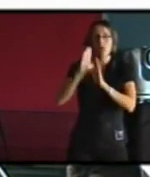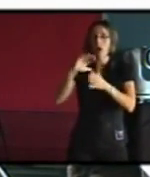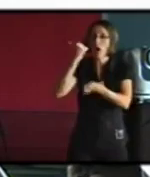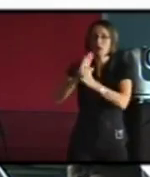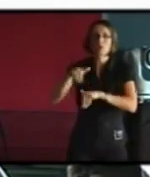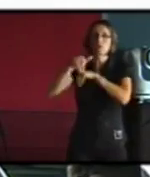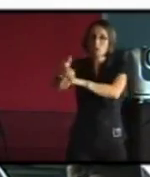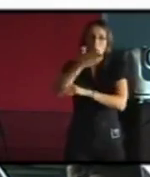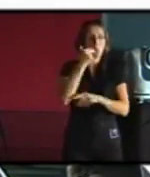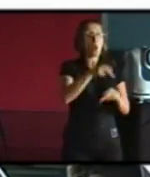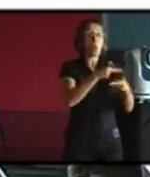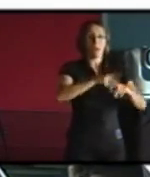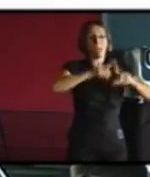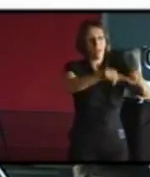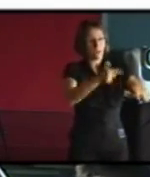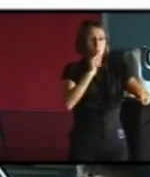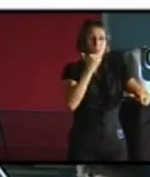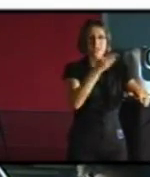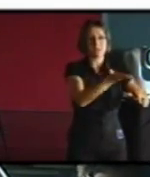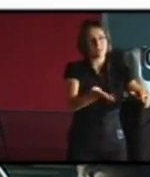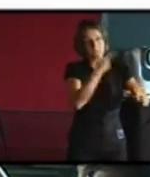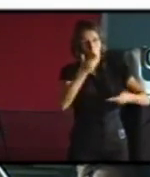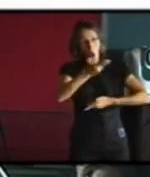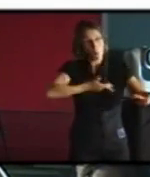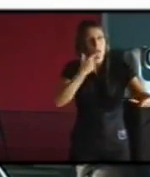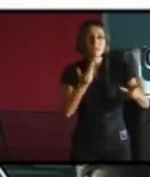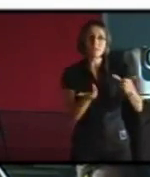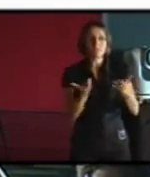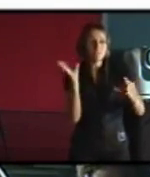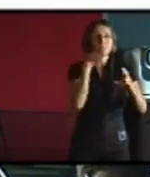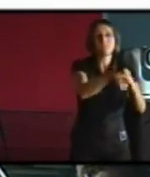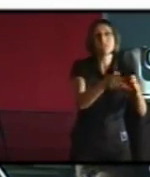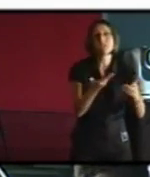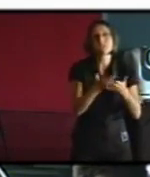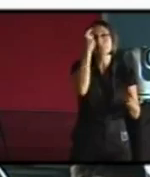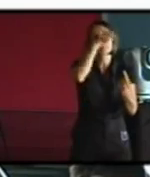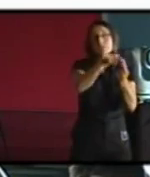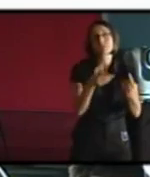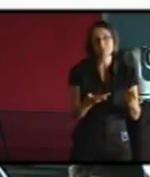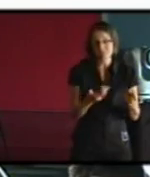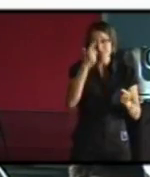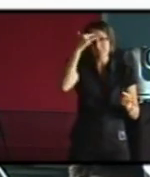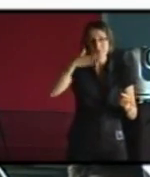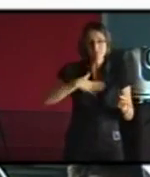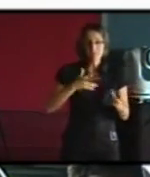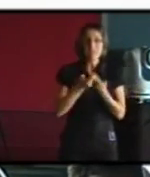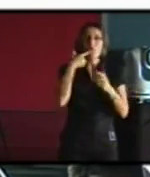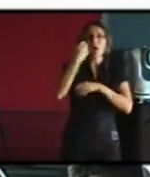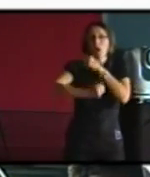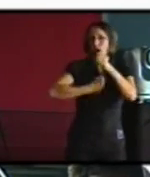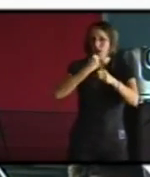dans le recyclage urbain. Et je pense que... Enfin, moi, il me semble que sur cette question du recyclage urbain, ce patrimoine de bureaux des